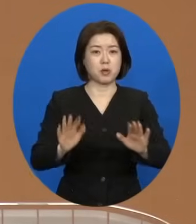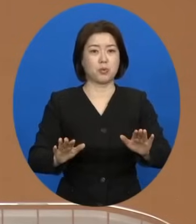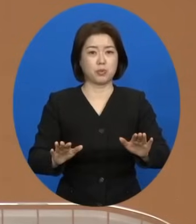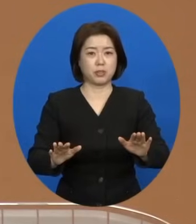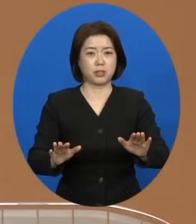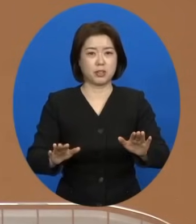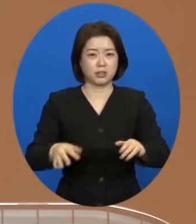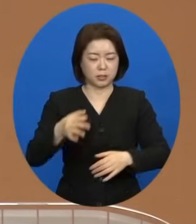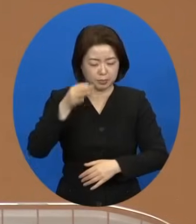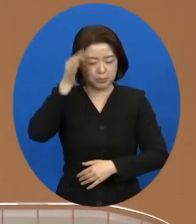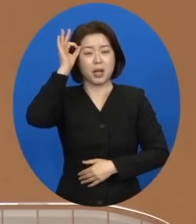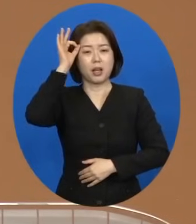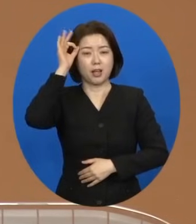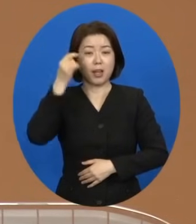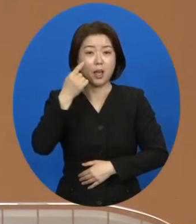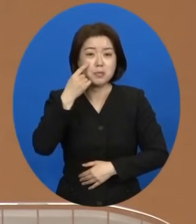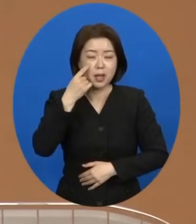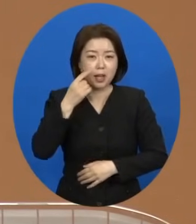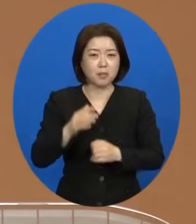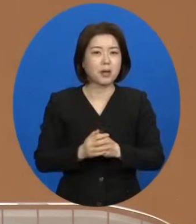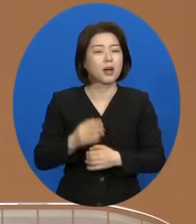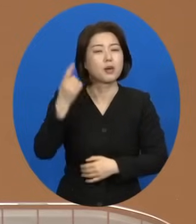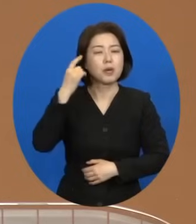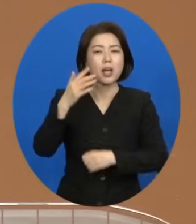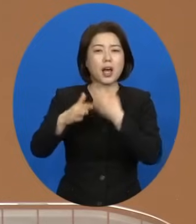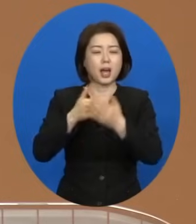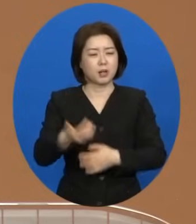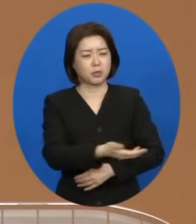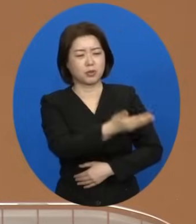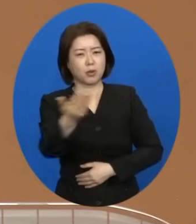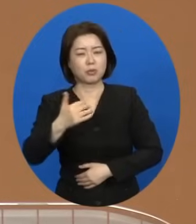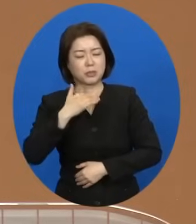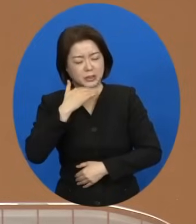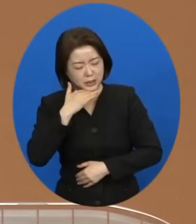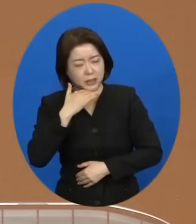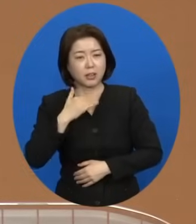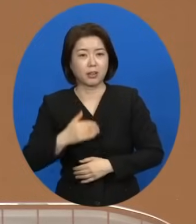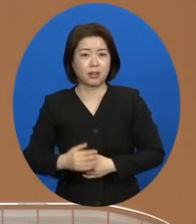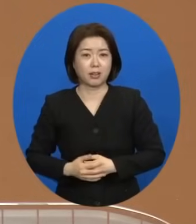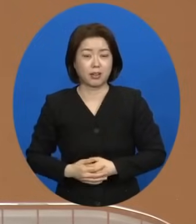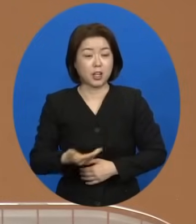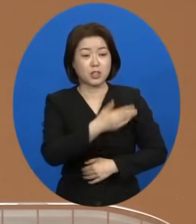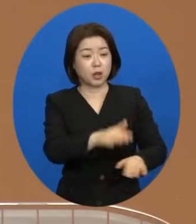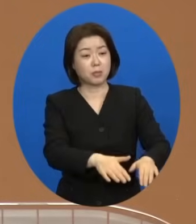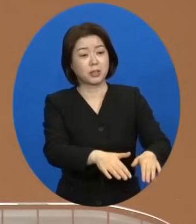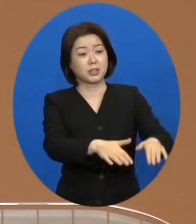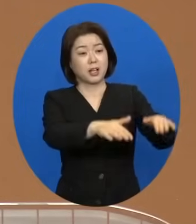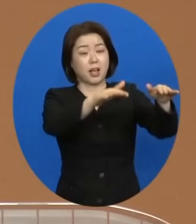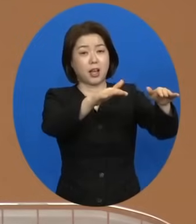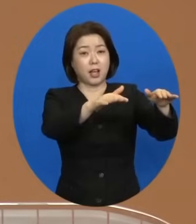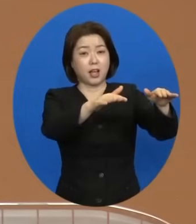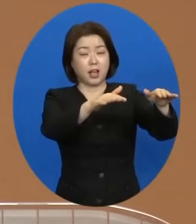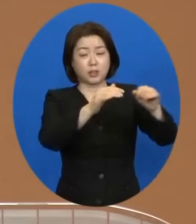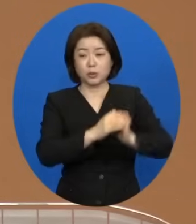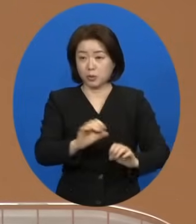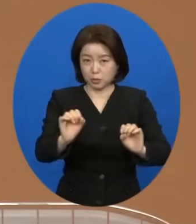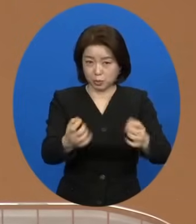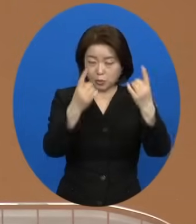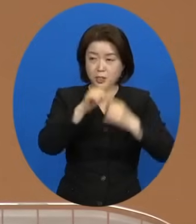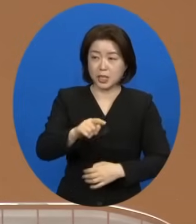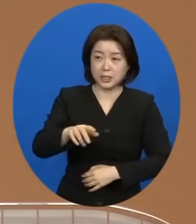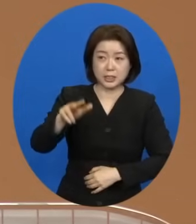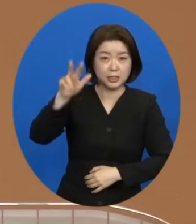서운하셨죠 왜냐면 하나님은 여러분들을 기다리고 계세요 여러분들이 자라나기를 기다리면서 동시에 여러분들이 그